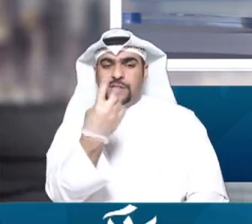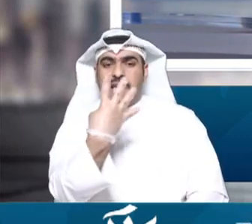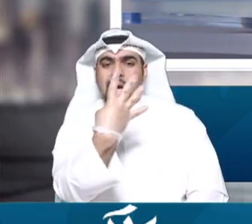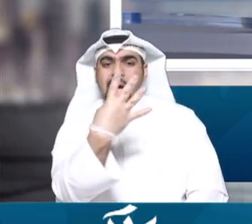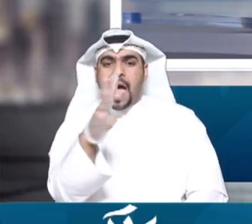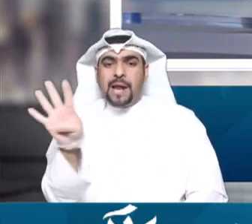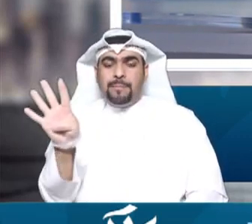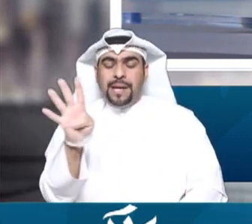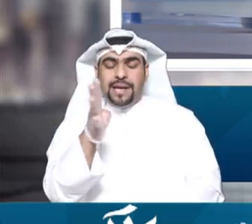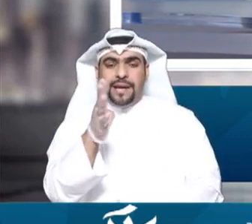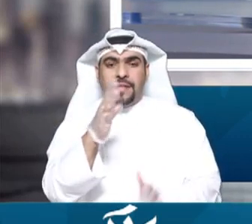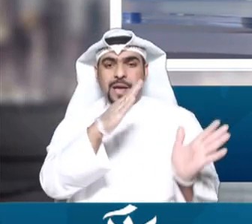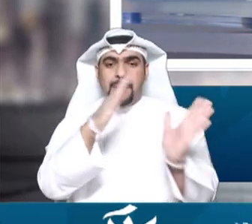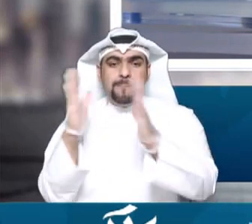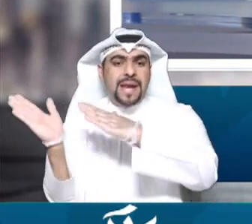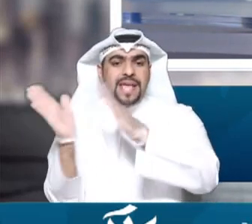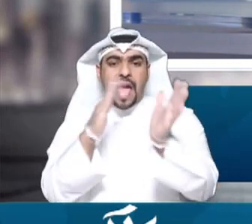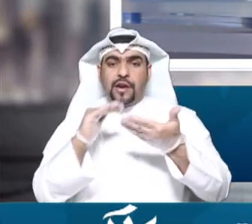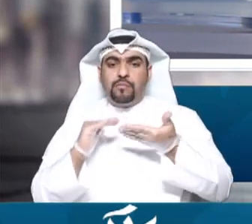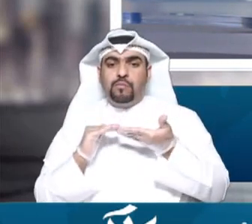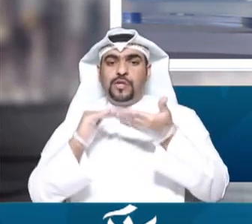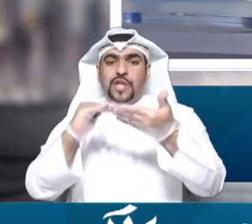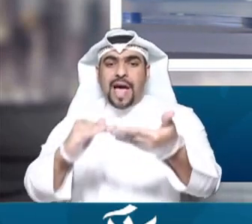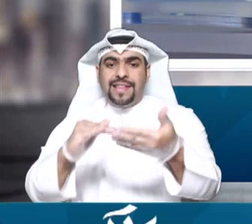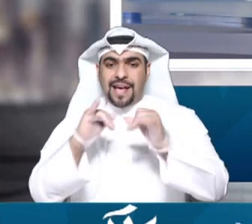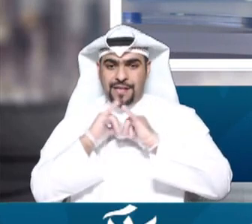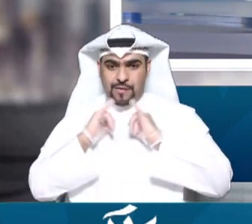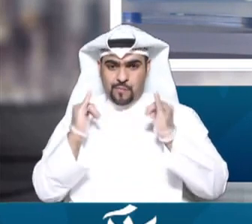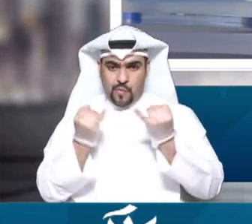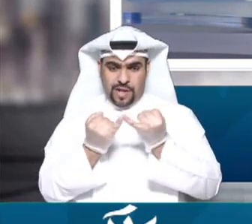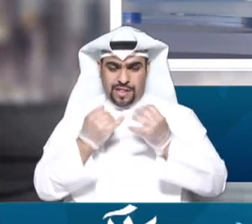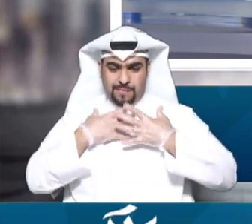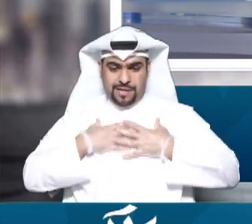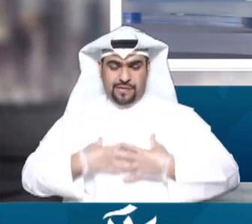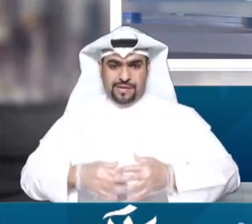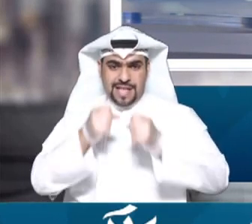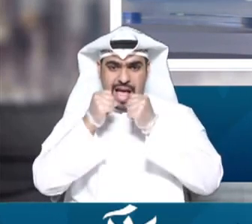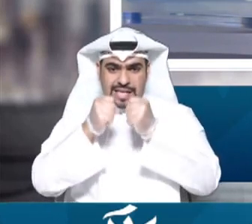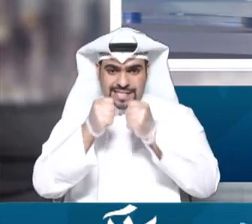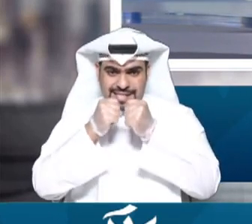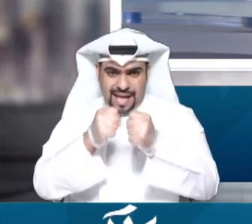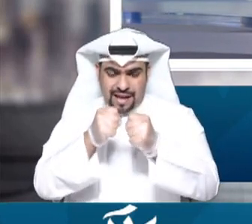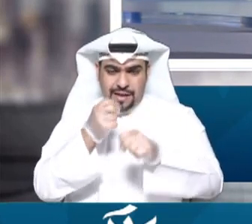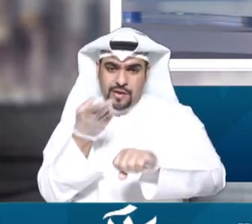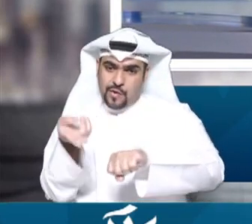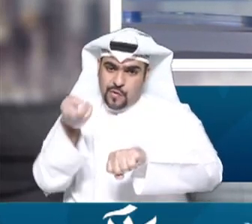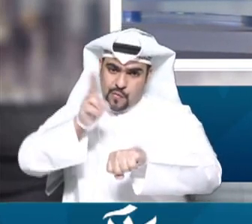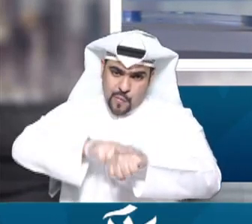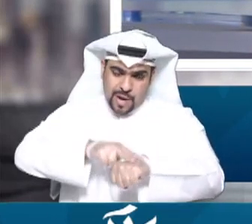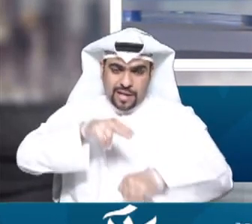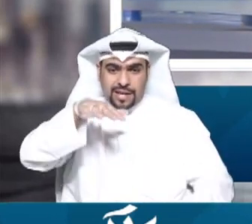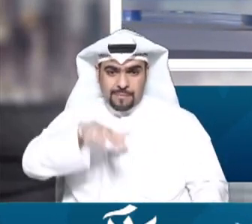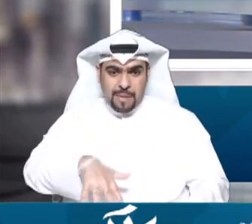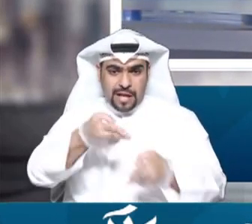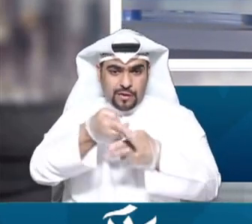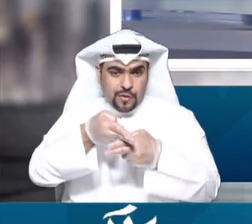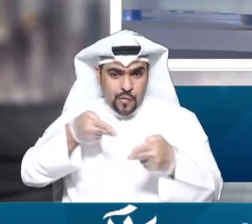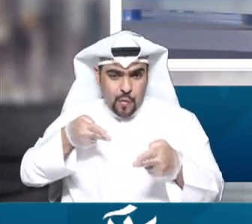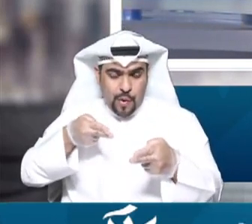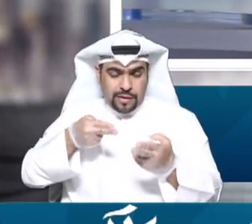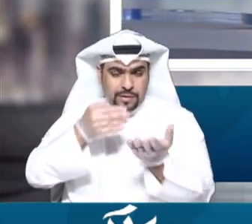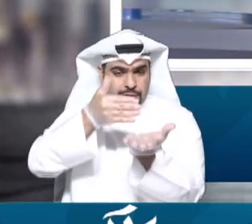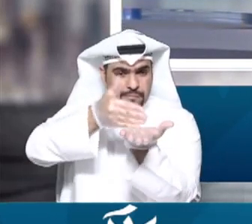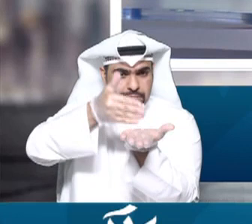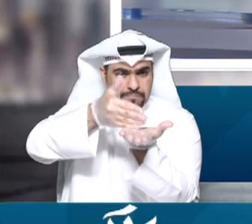جهودها في مكافحة هذا الوباء، بالإضافة إلى دعم جهود منظمة الصحة الدولية في بعض دول